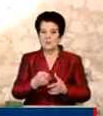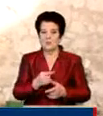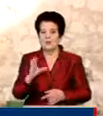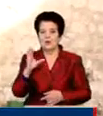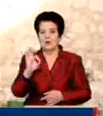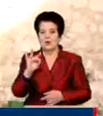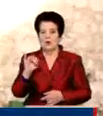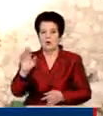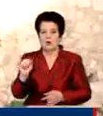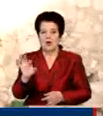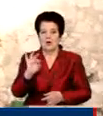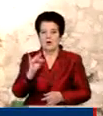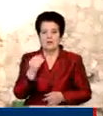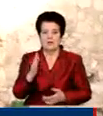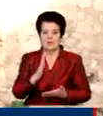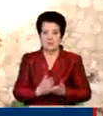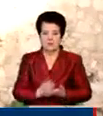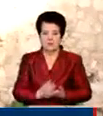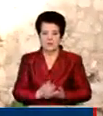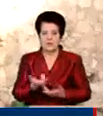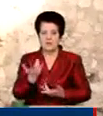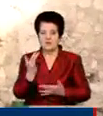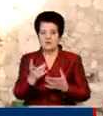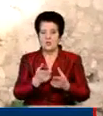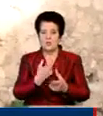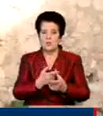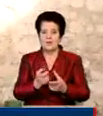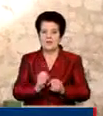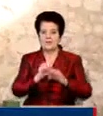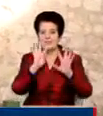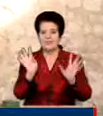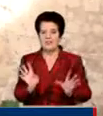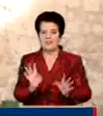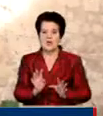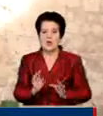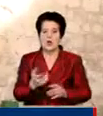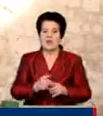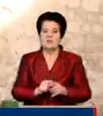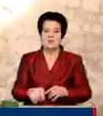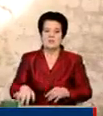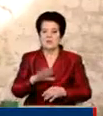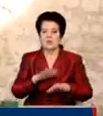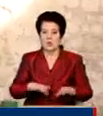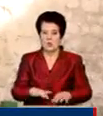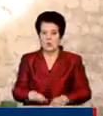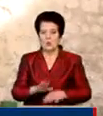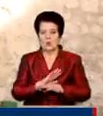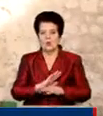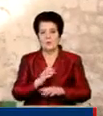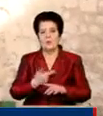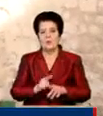Soroca, Orhei, sunt niște nume sfinte, pentru că în toate aceste locuri au murit